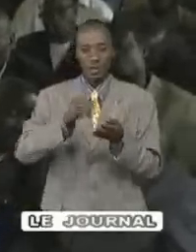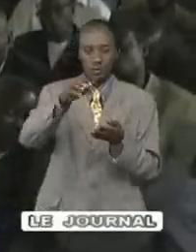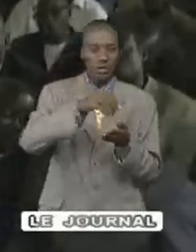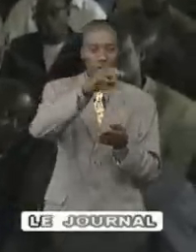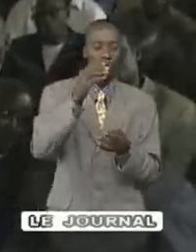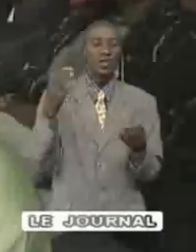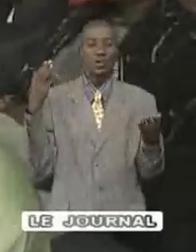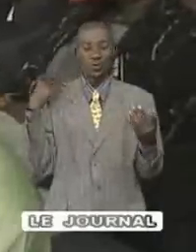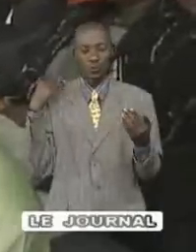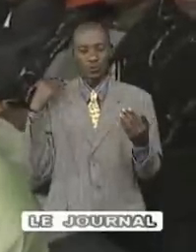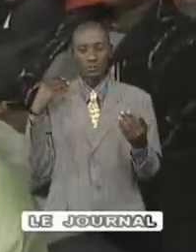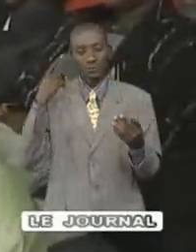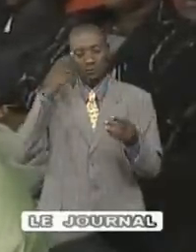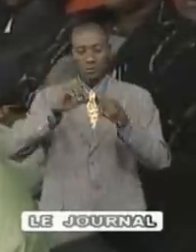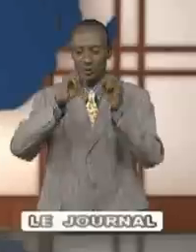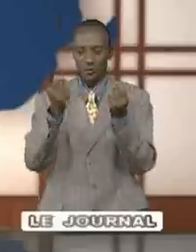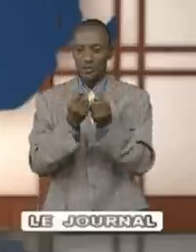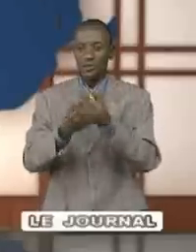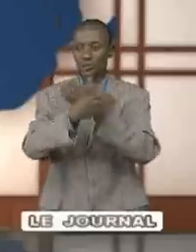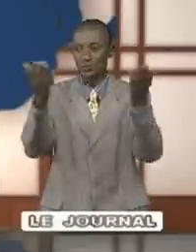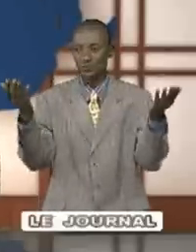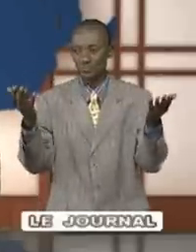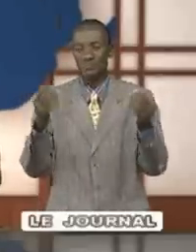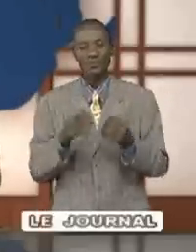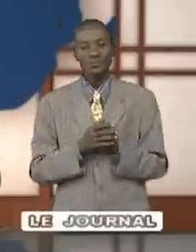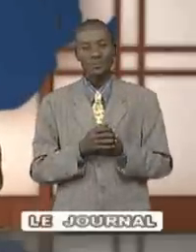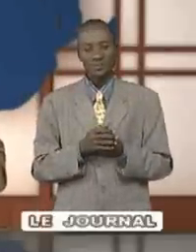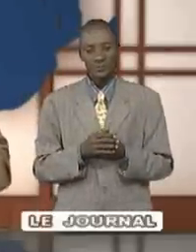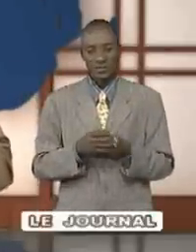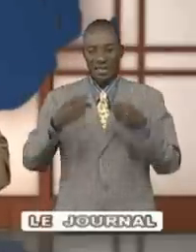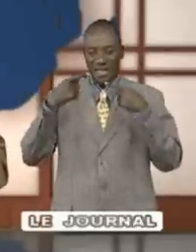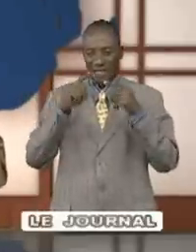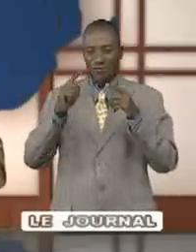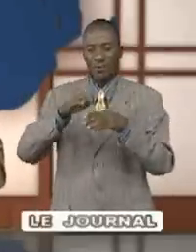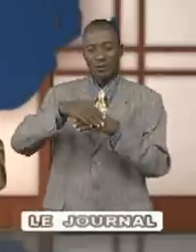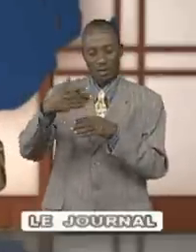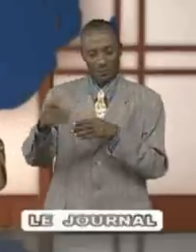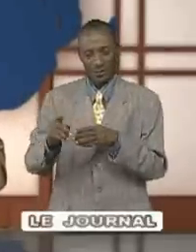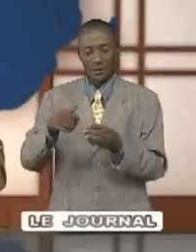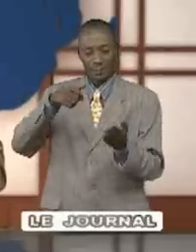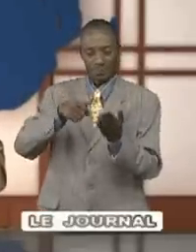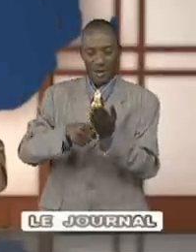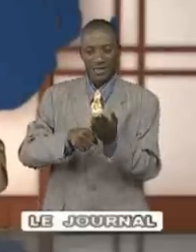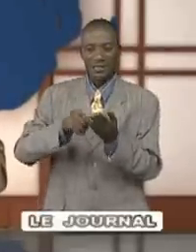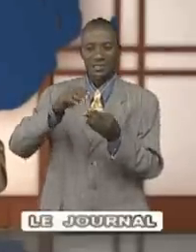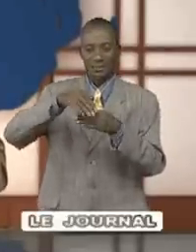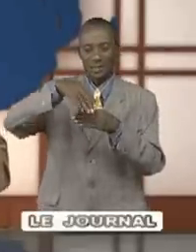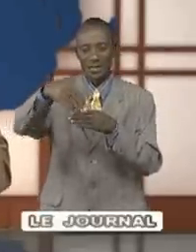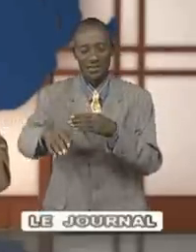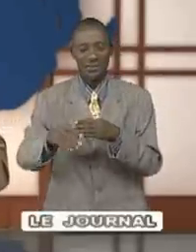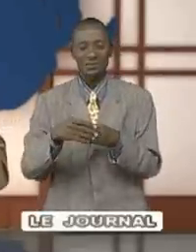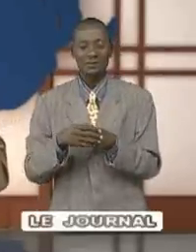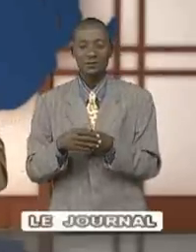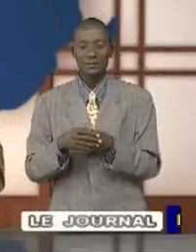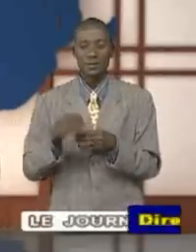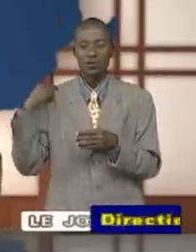et l'autonomie financière de la Régie des Eaux. Vous suivrez après ce journal en page magazine, bien sûr, le récent séjour du gouverneur de la province